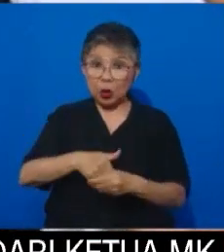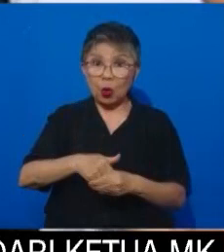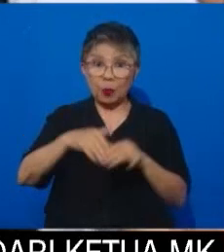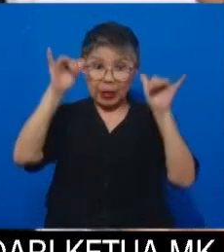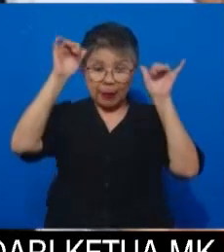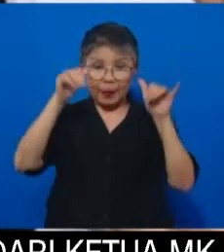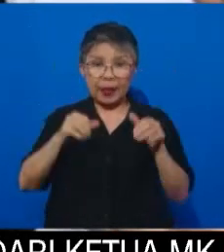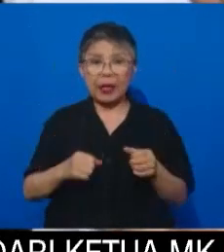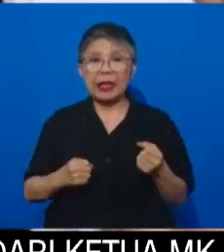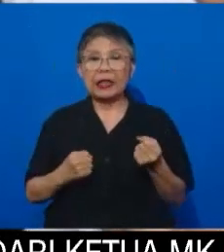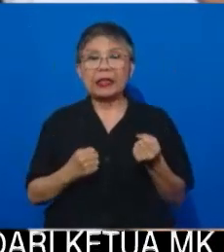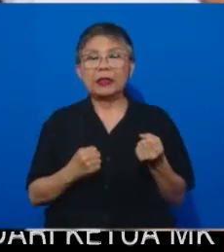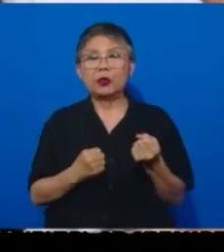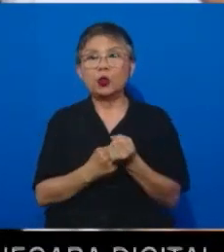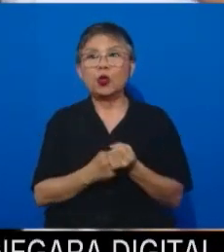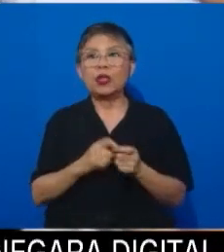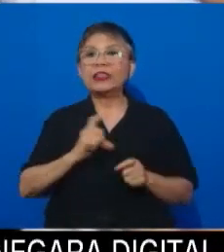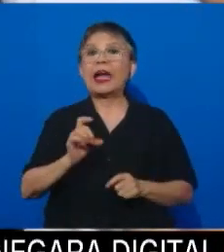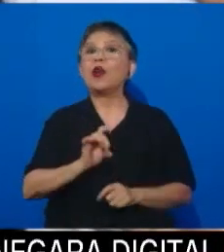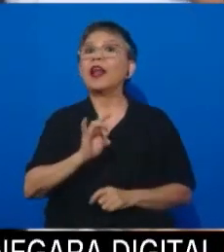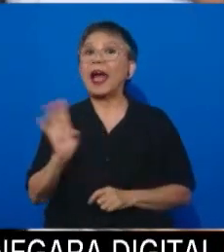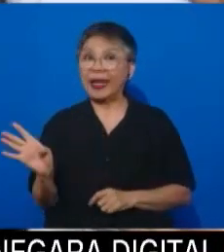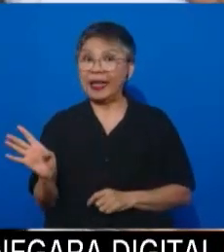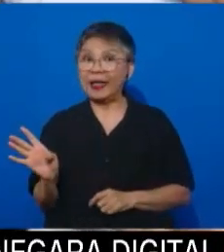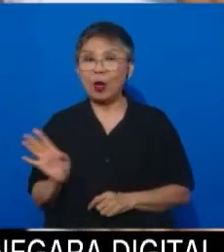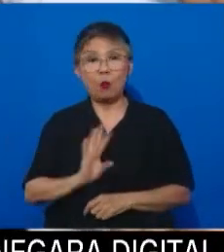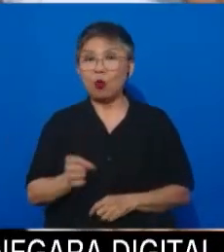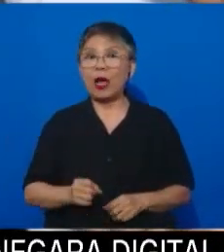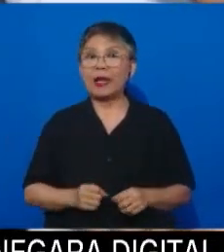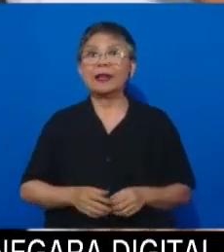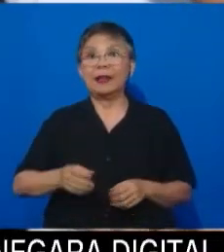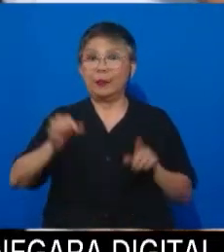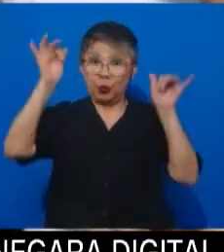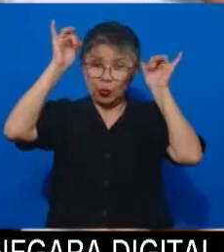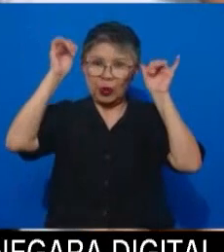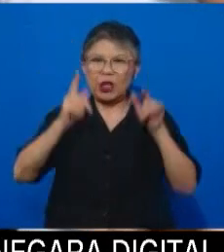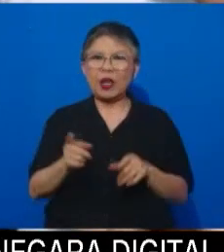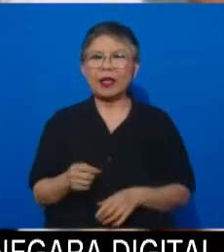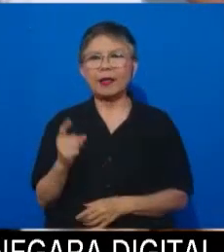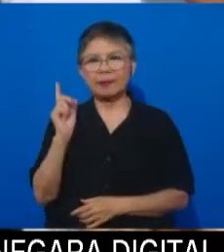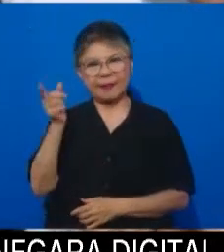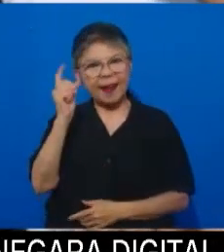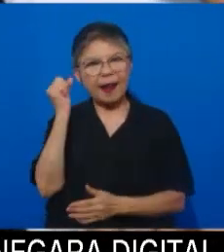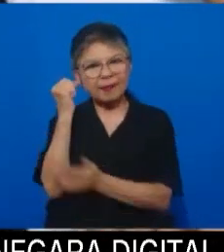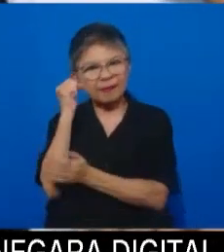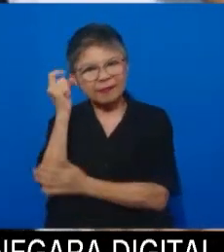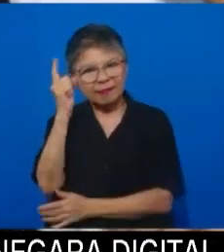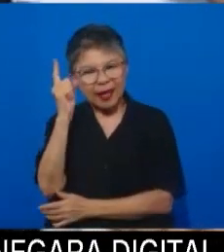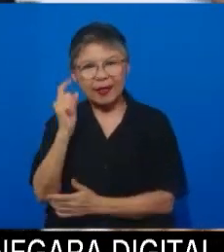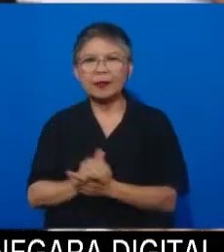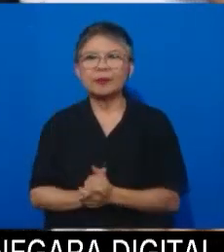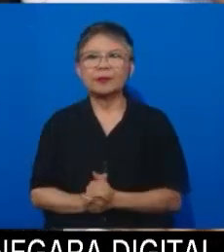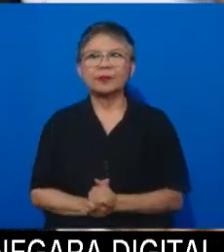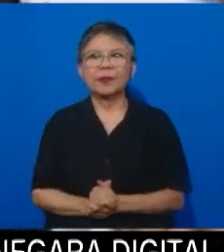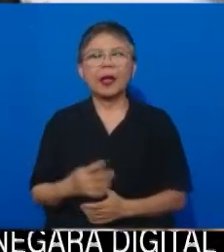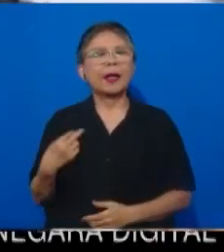dukungan kepada calon lain, itu kan suatu bentuk political disobedience. Ya, sehingga ya tentu saja ya